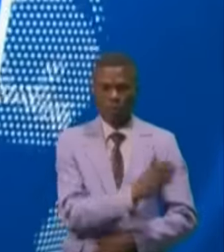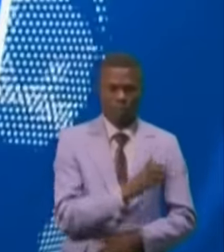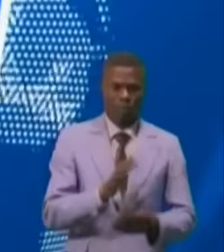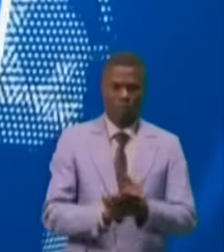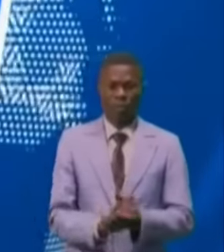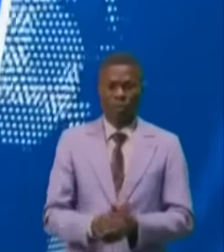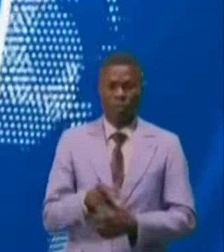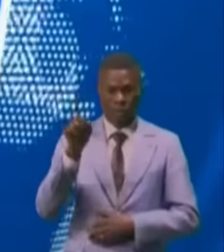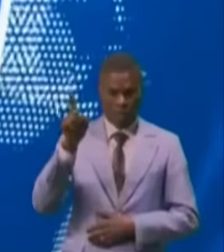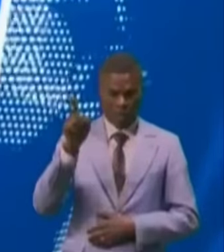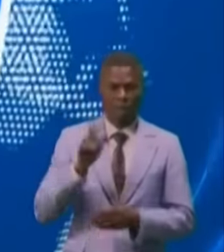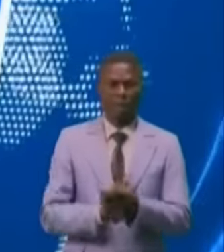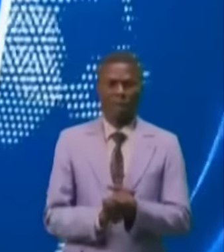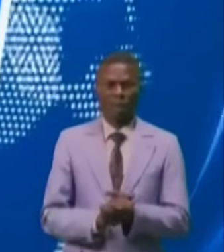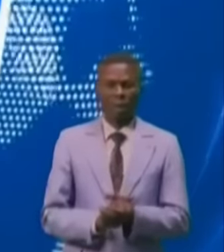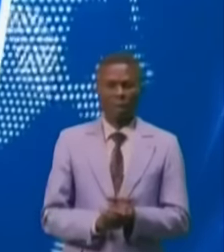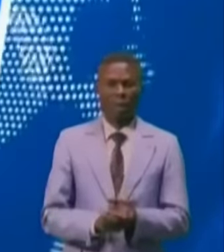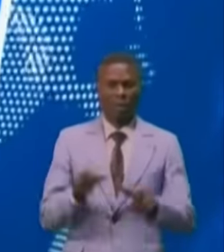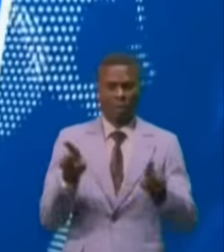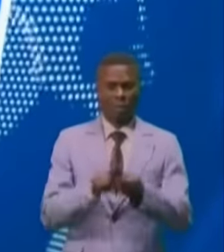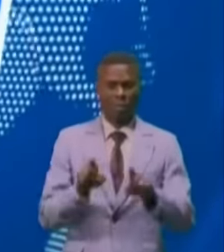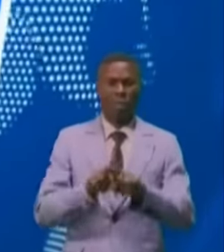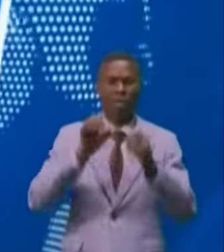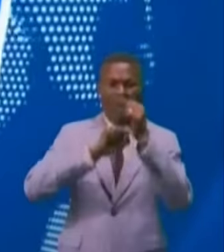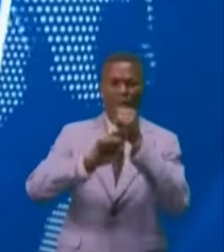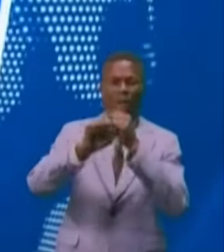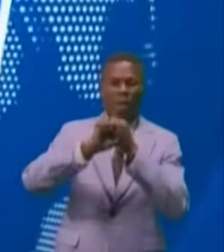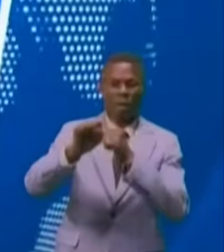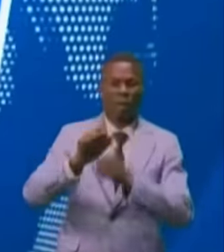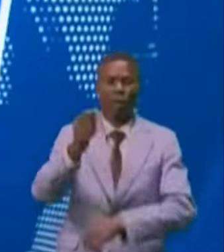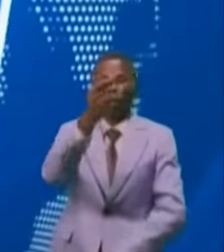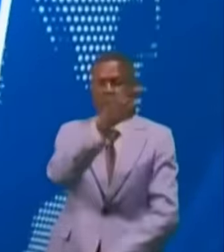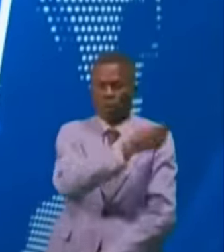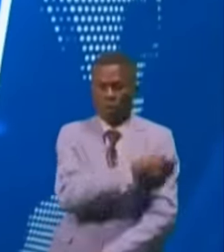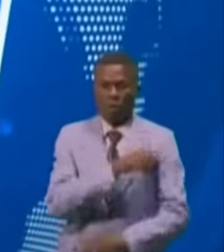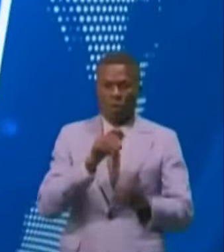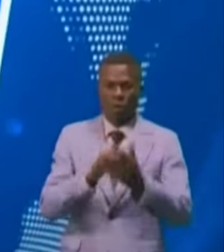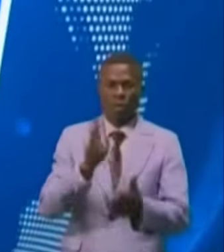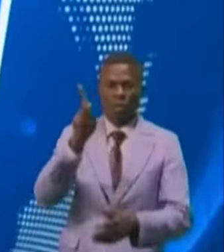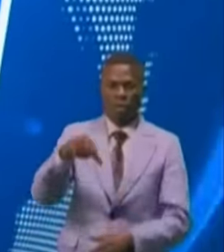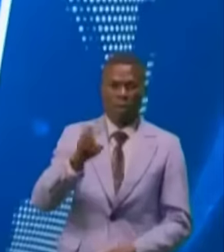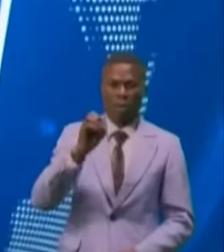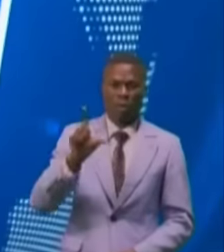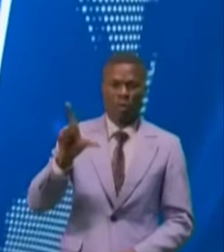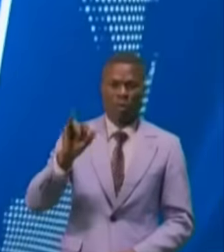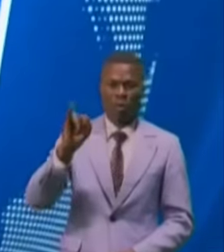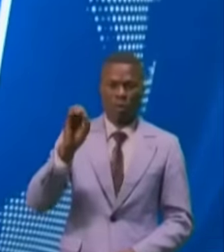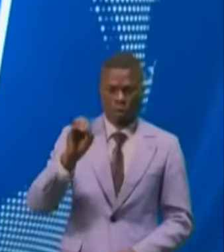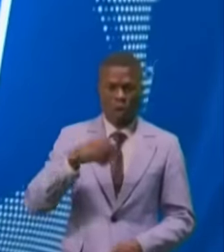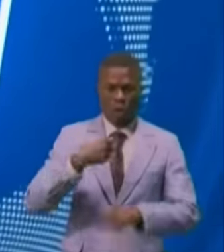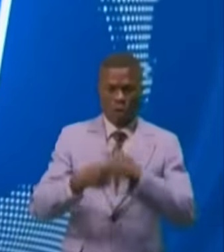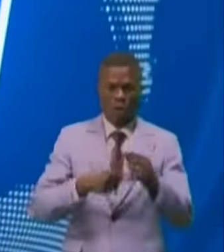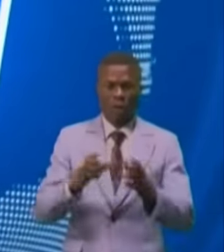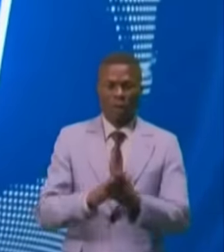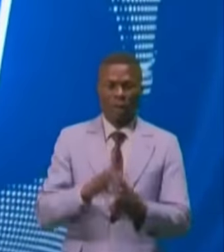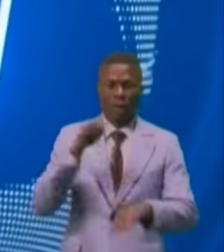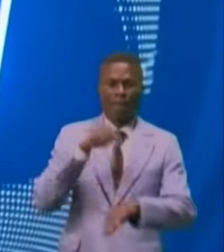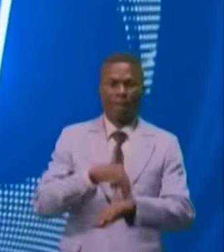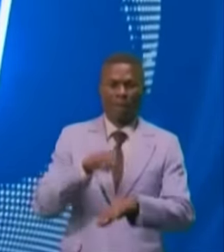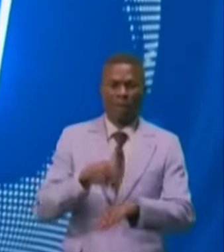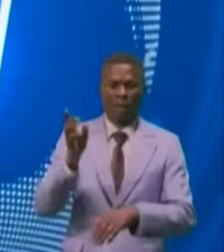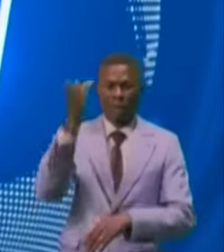Restons dans le même chapitre, la même campagne de vaccination contre la poliomyélite vient d'être lancée à Matadi. Nous